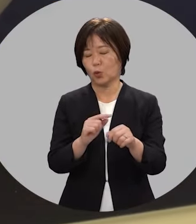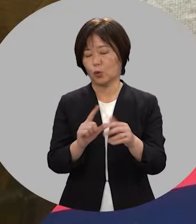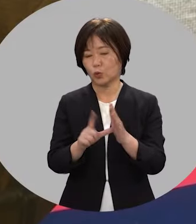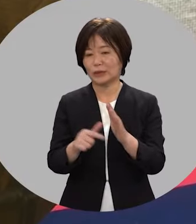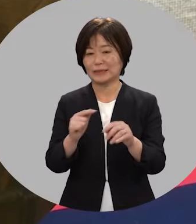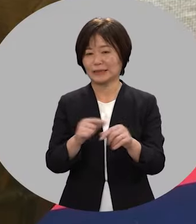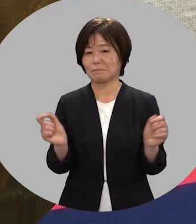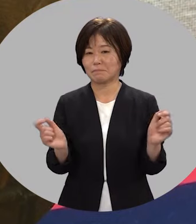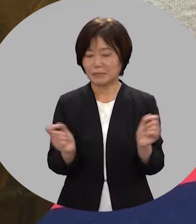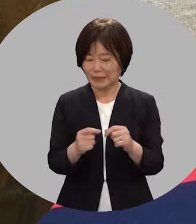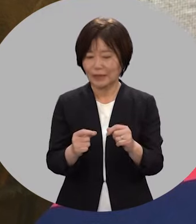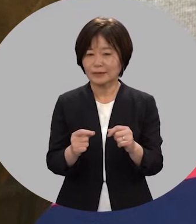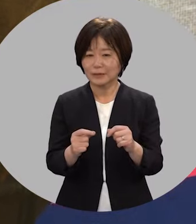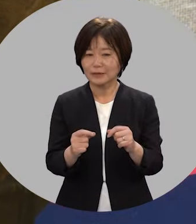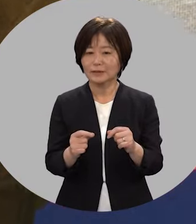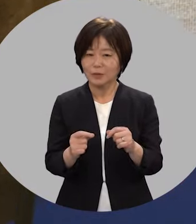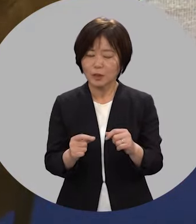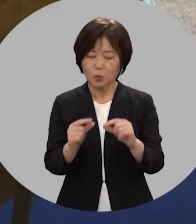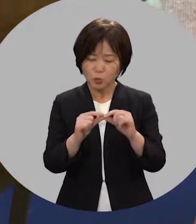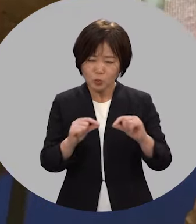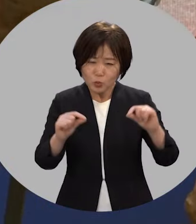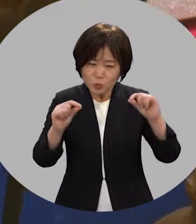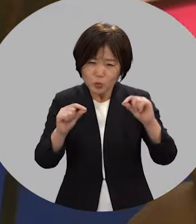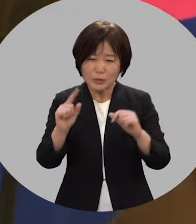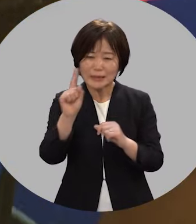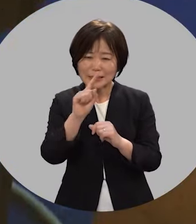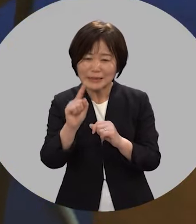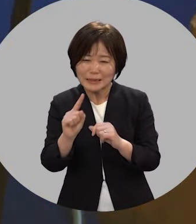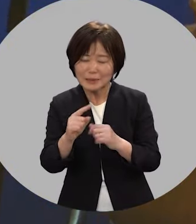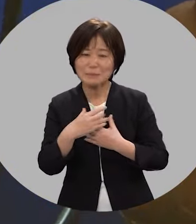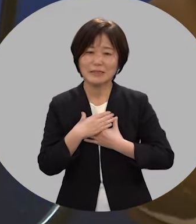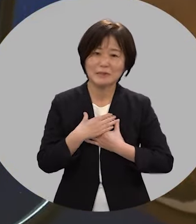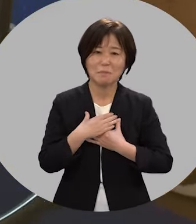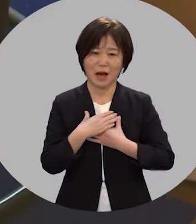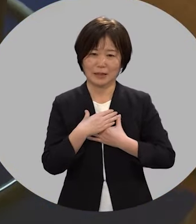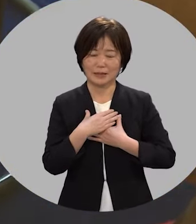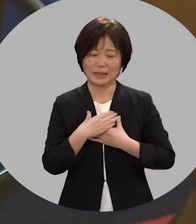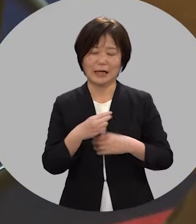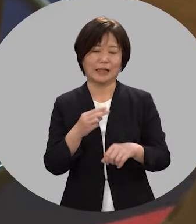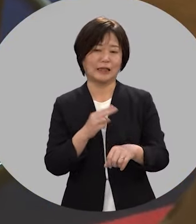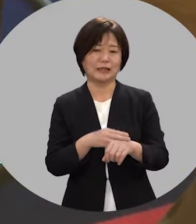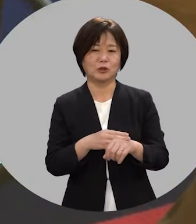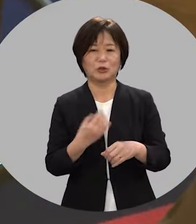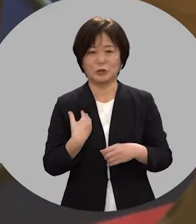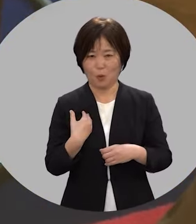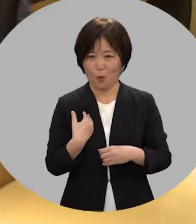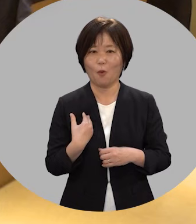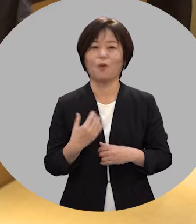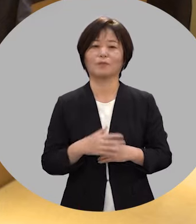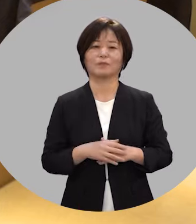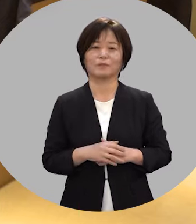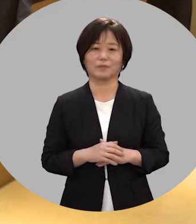に薄く作るということは焼くときに割れやすいので、非常に技術が必要になってきます。